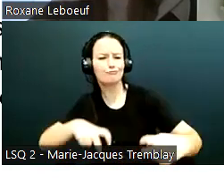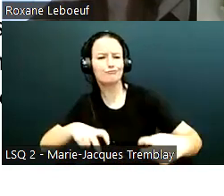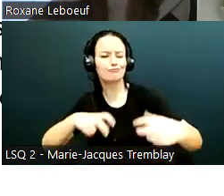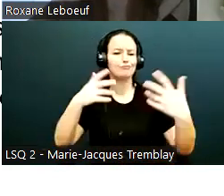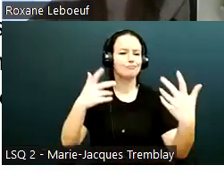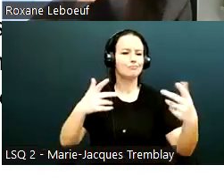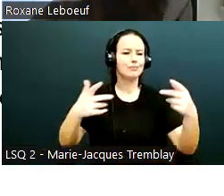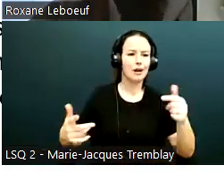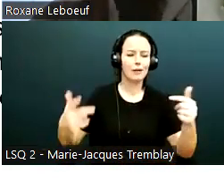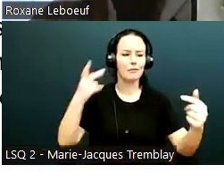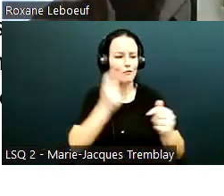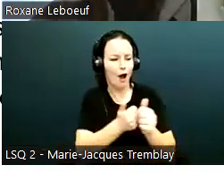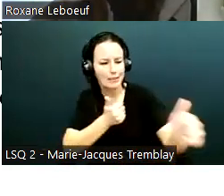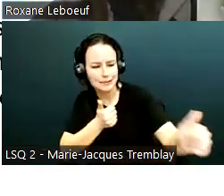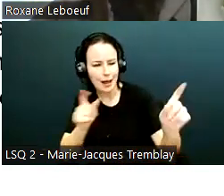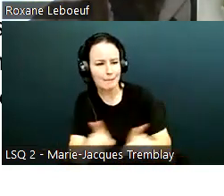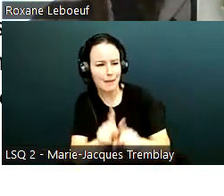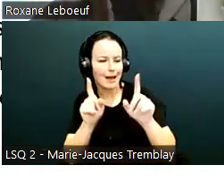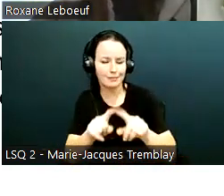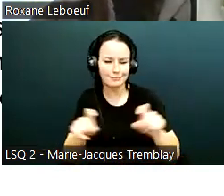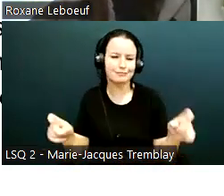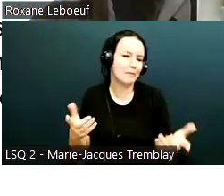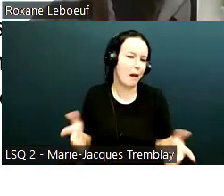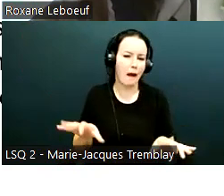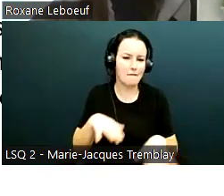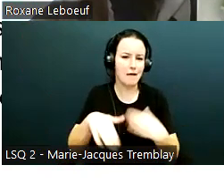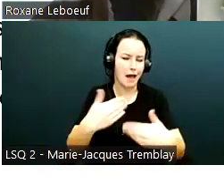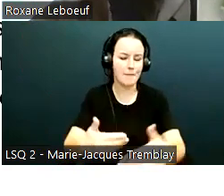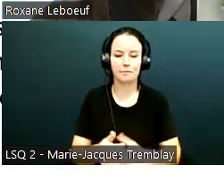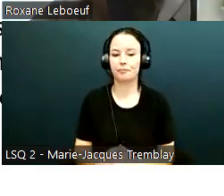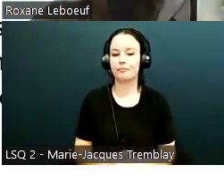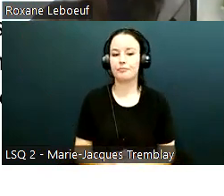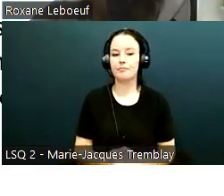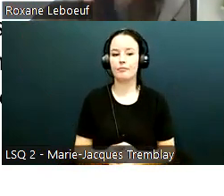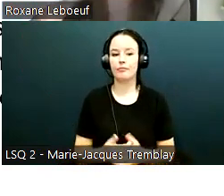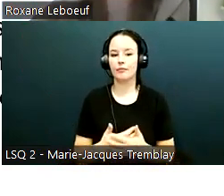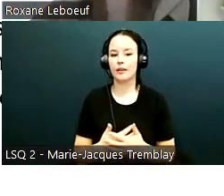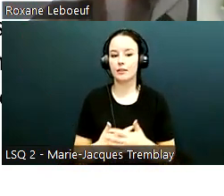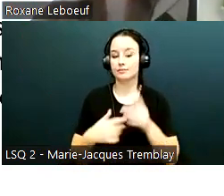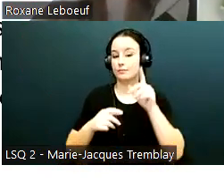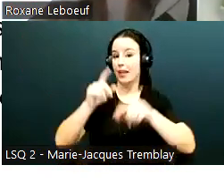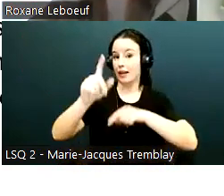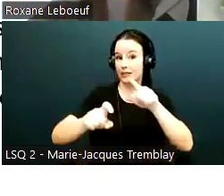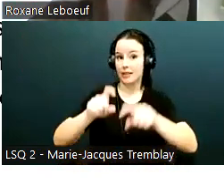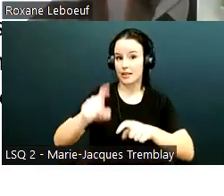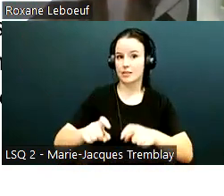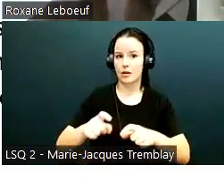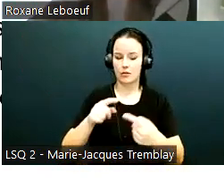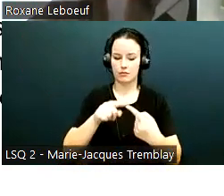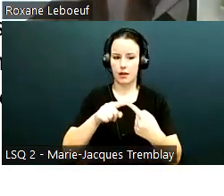un à l'autre bout, etc. Donc, dans les grandes questions d'évaluation, ce qu'on s'est posé, est-ce que le programme atteint ses